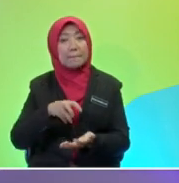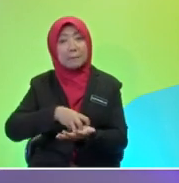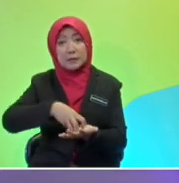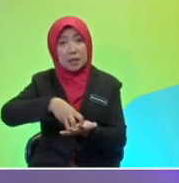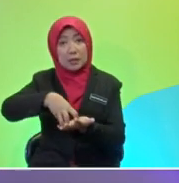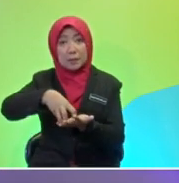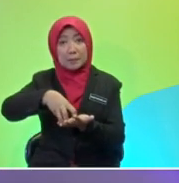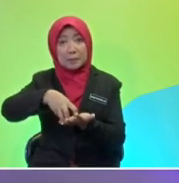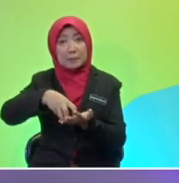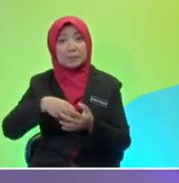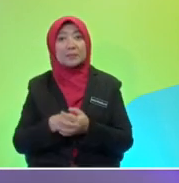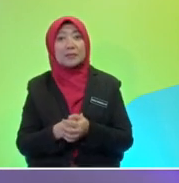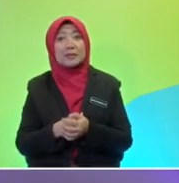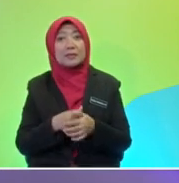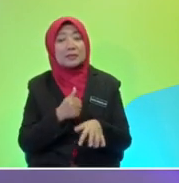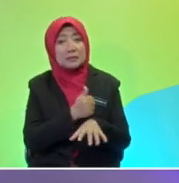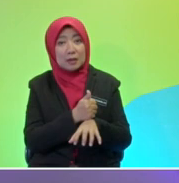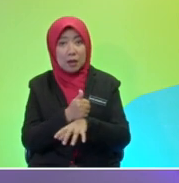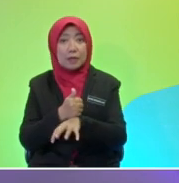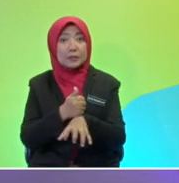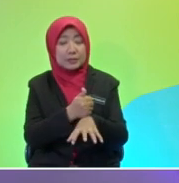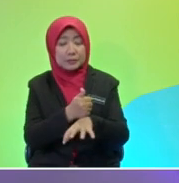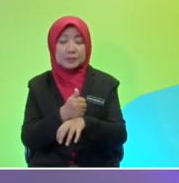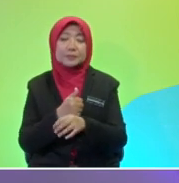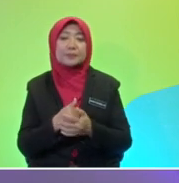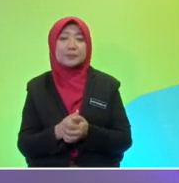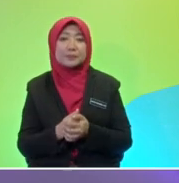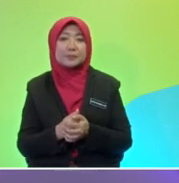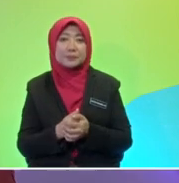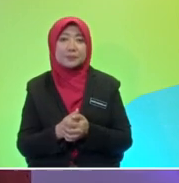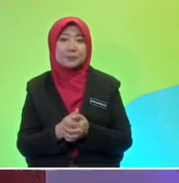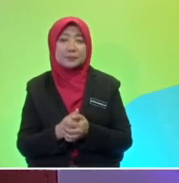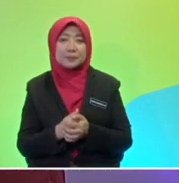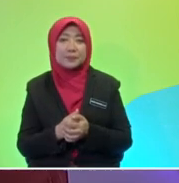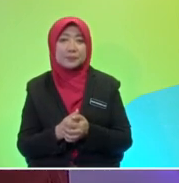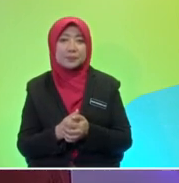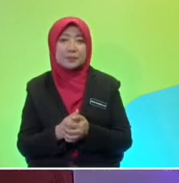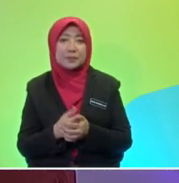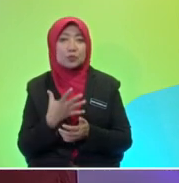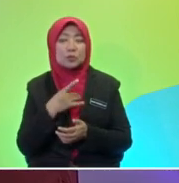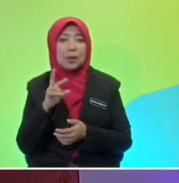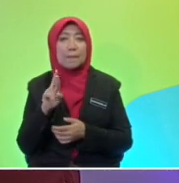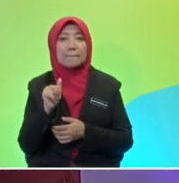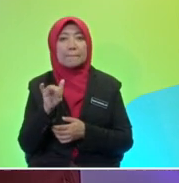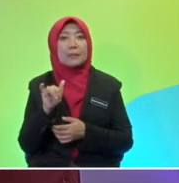pula serangga dia serangga hewan tapi ketika serangga yang merayap lagi